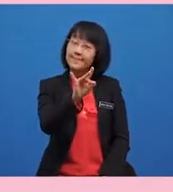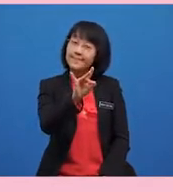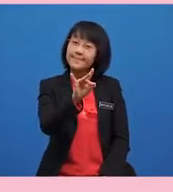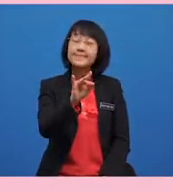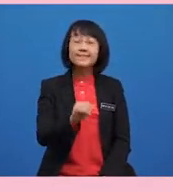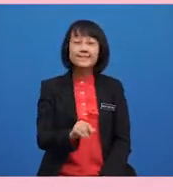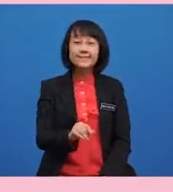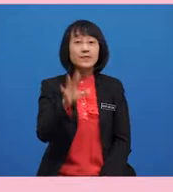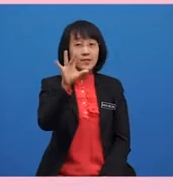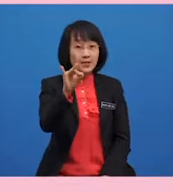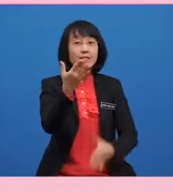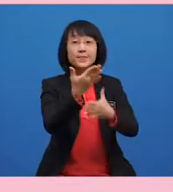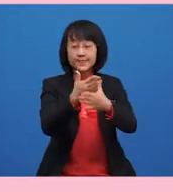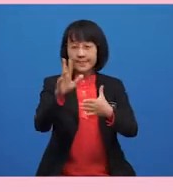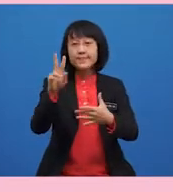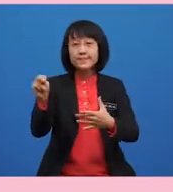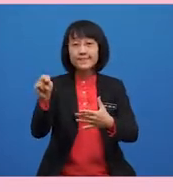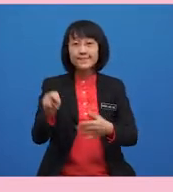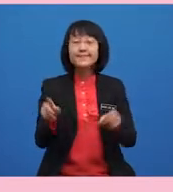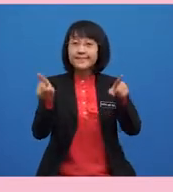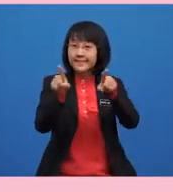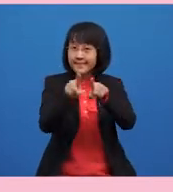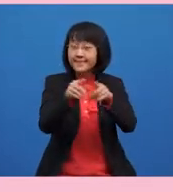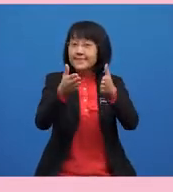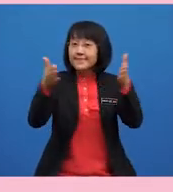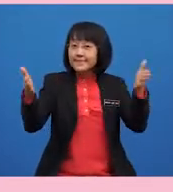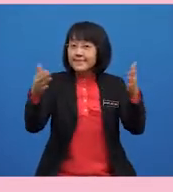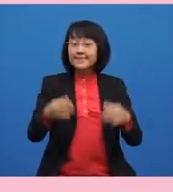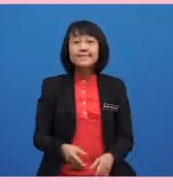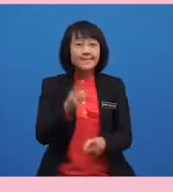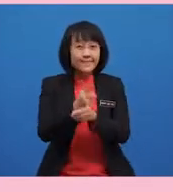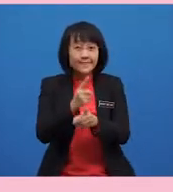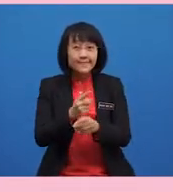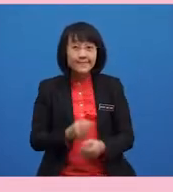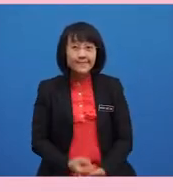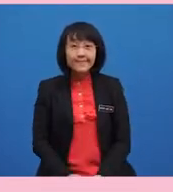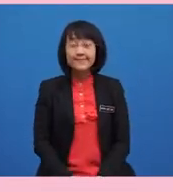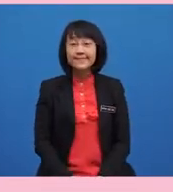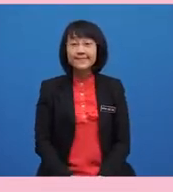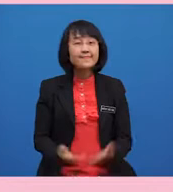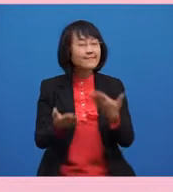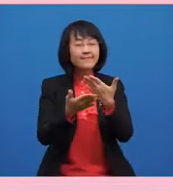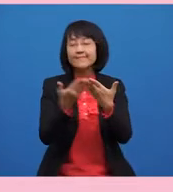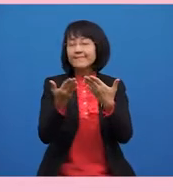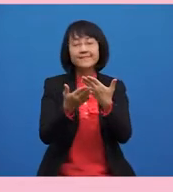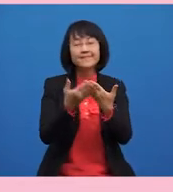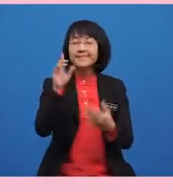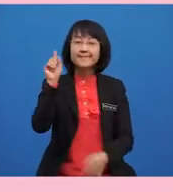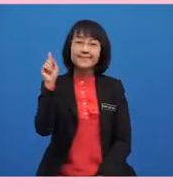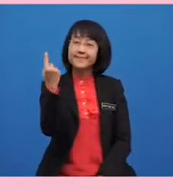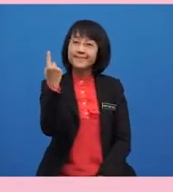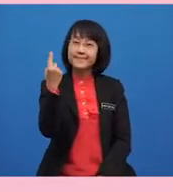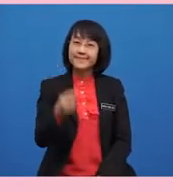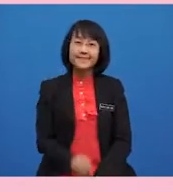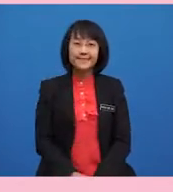1, 2, 3, 4, 5, 6, 7, 8. Ha, 8 bahagian. Sama besar. Betul? Mudah